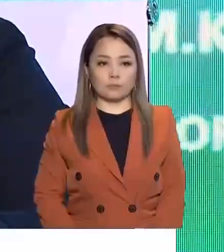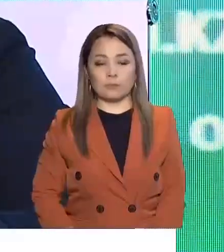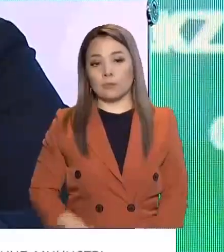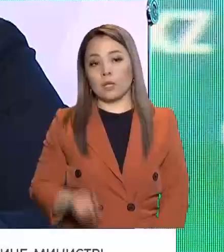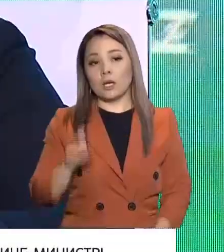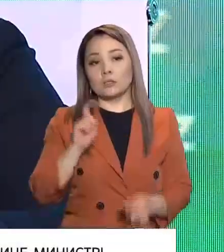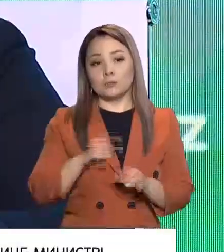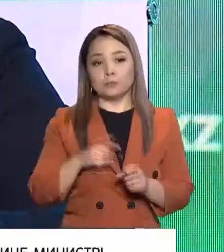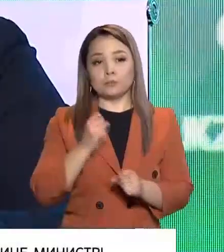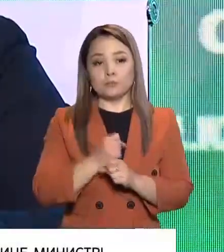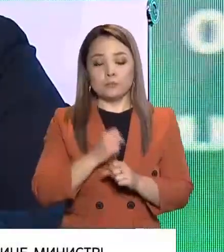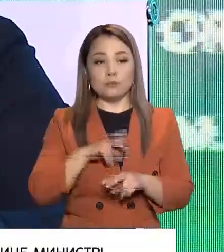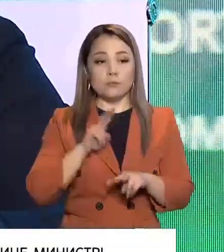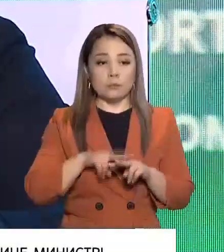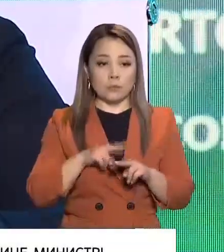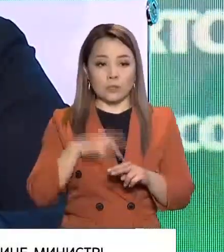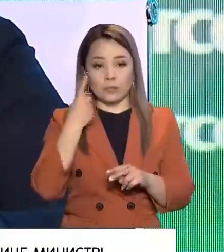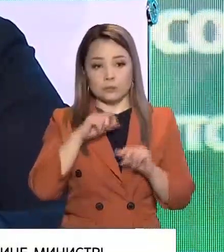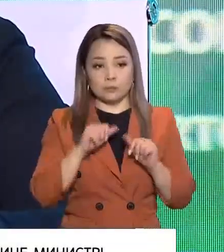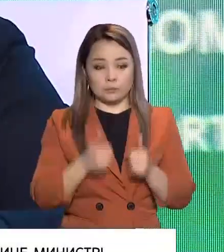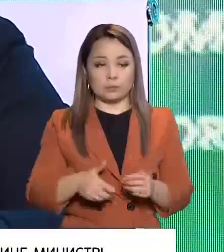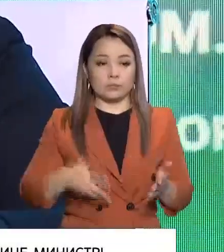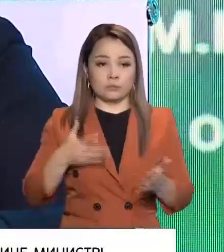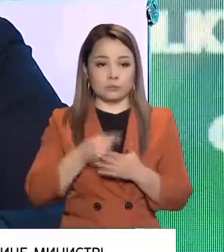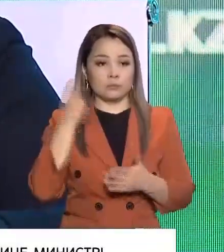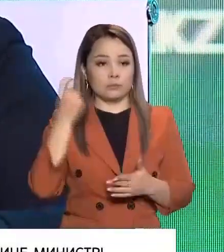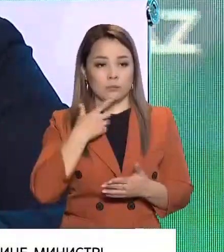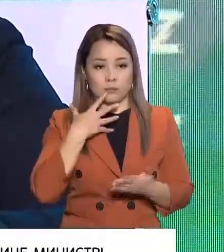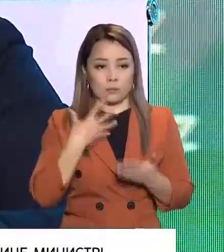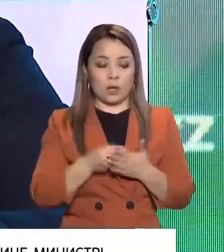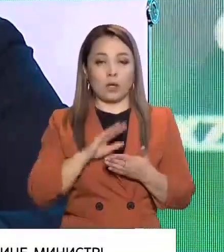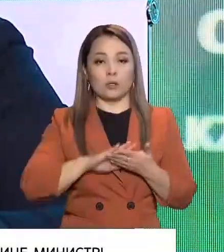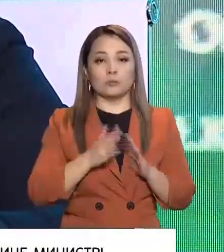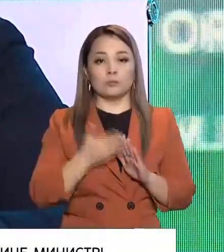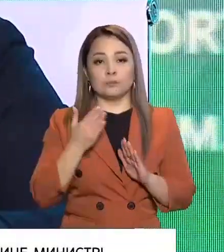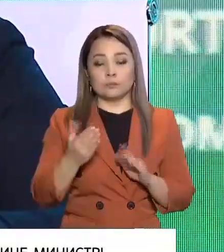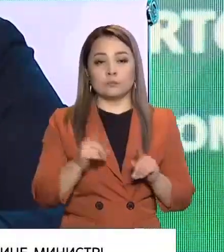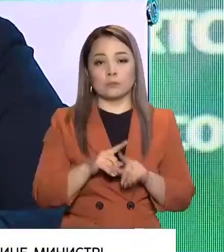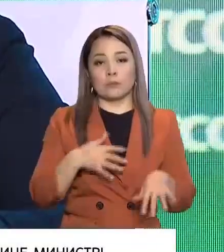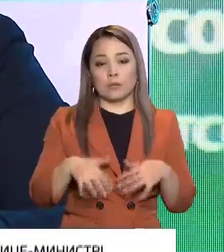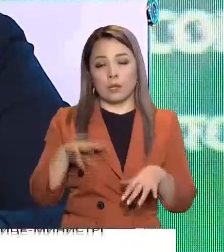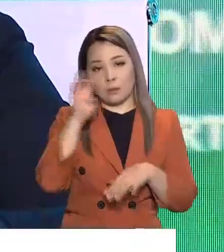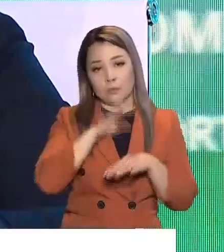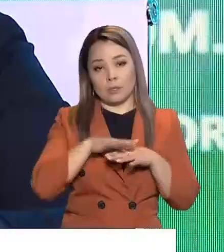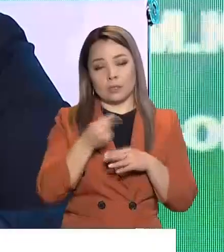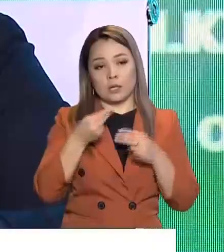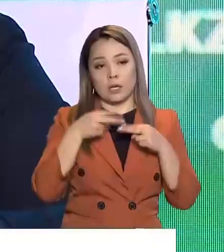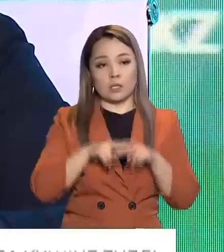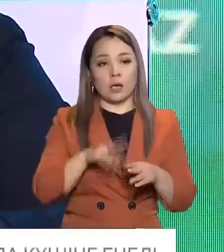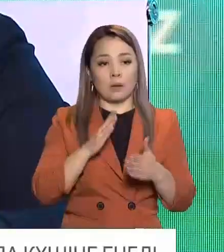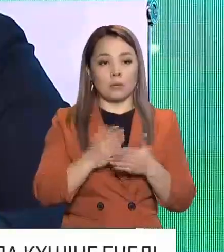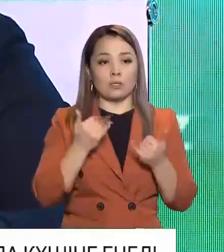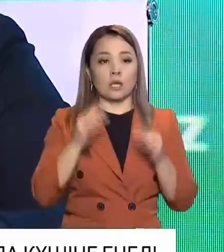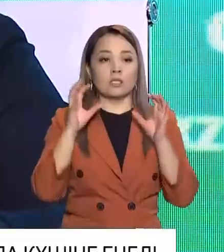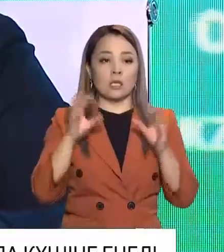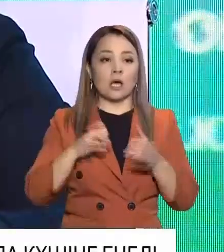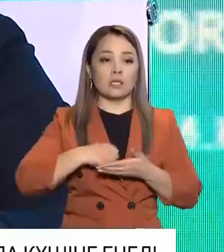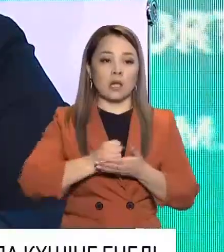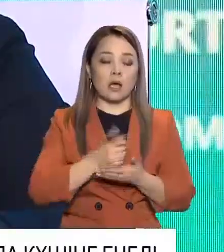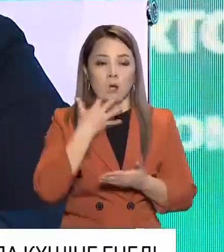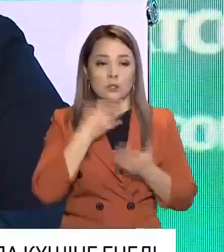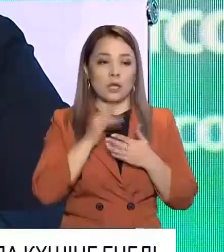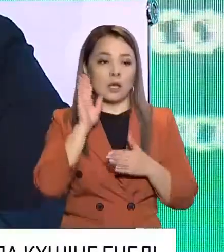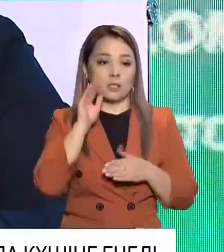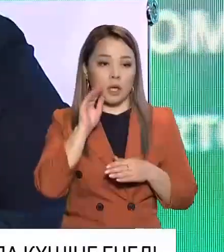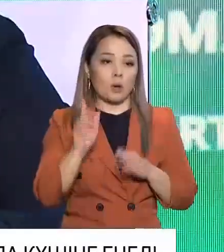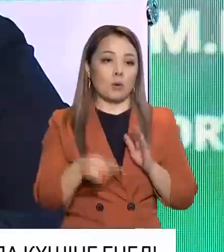Тіркеуге тұрғызу шығыны иелерінің өз қалтасынан төленеді. Тек әлеуметтің әлсіз тобына жататындар үшін мемлекет қаржы бөледі. Сондай ақ заң бойынша иттерді өз